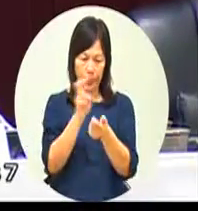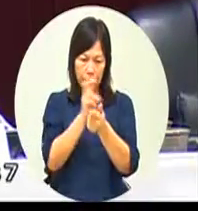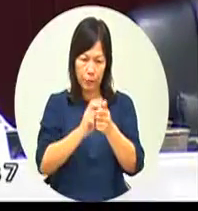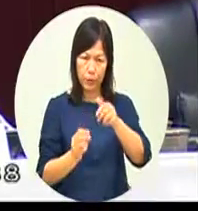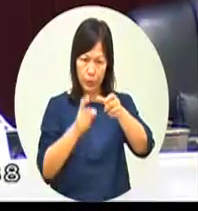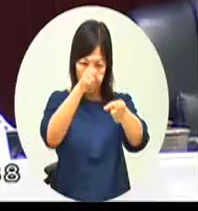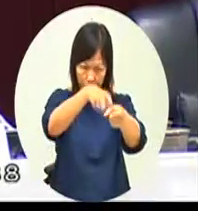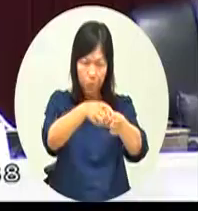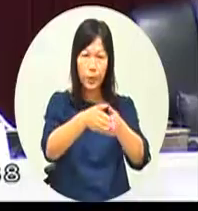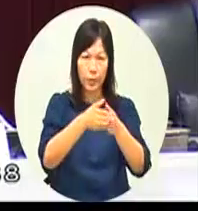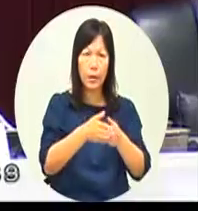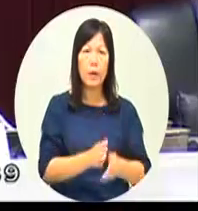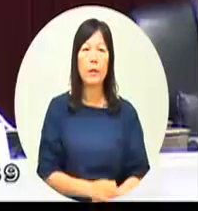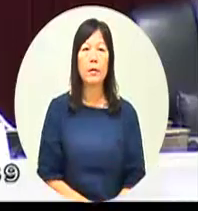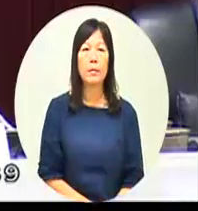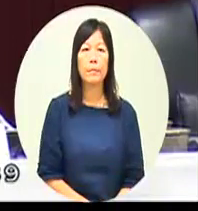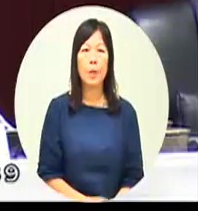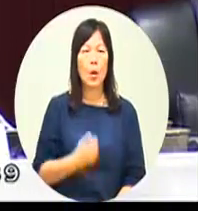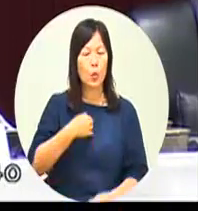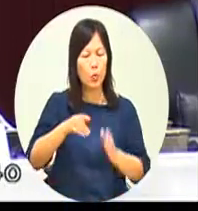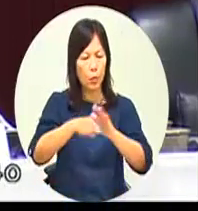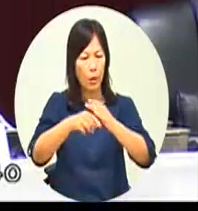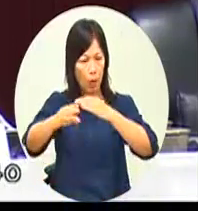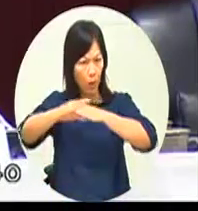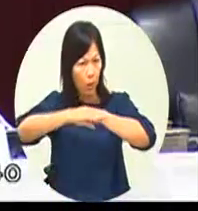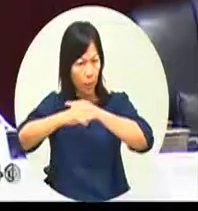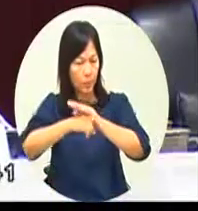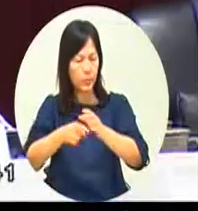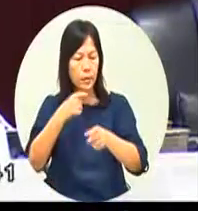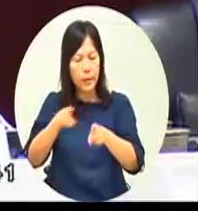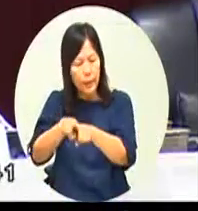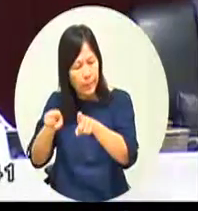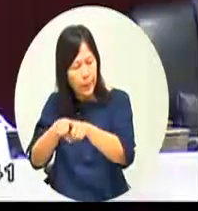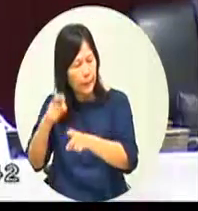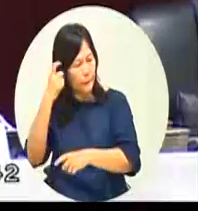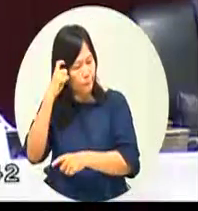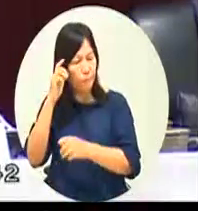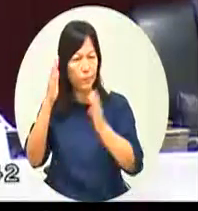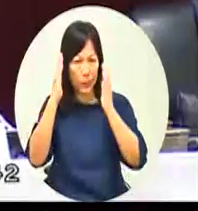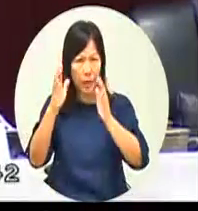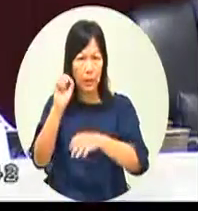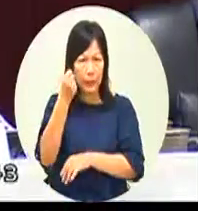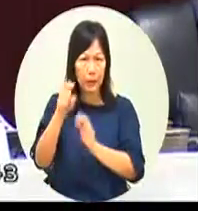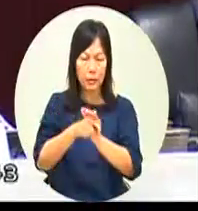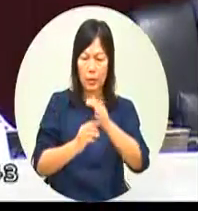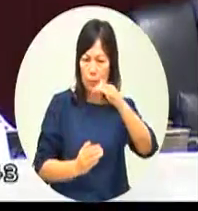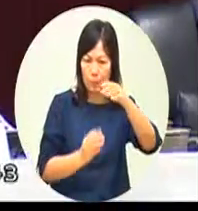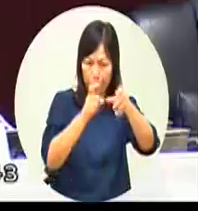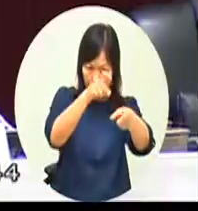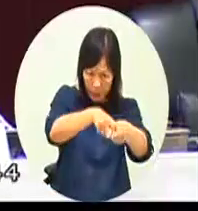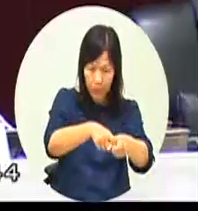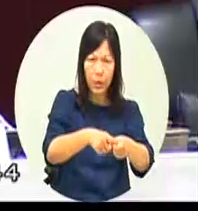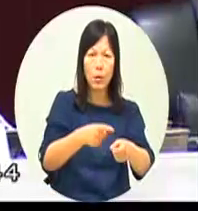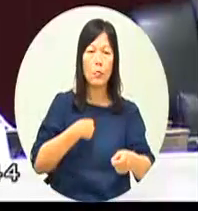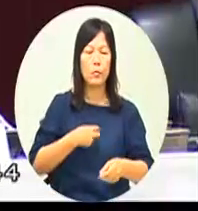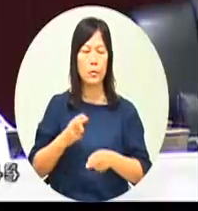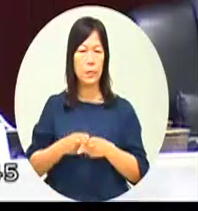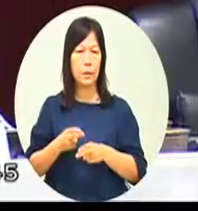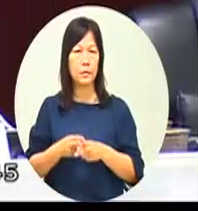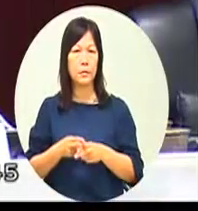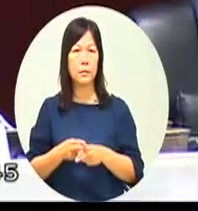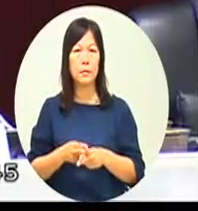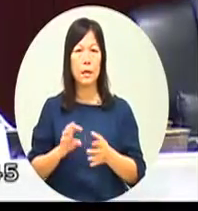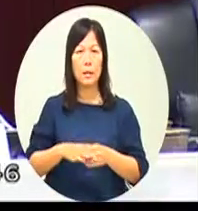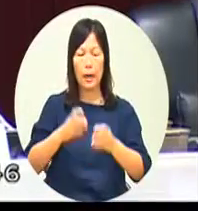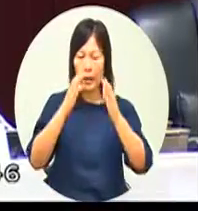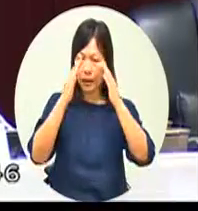线。如果用公平正义这个普世价值来作为监督的底线，我相信